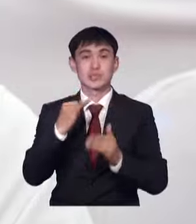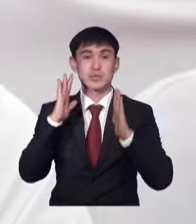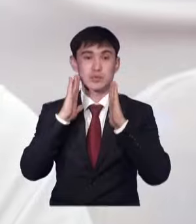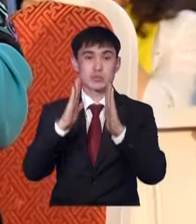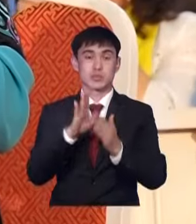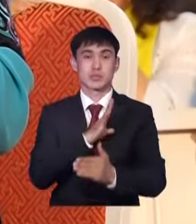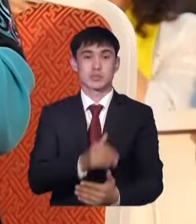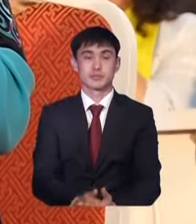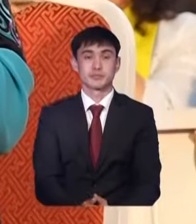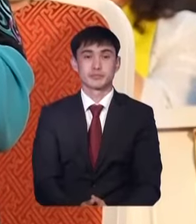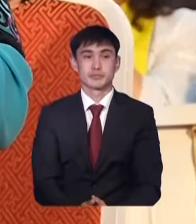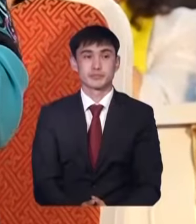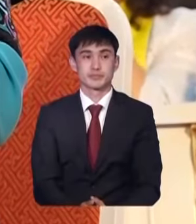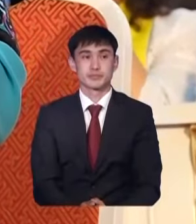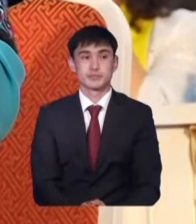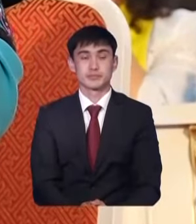шомдырды.